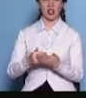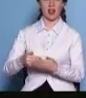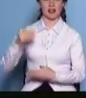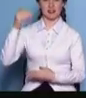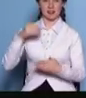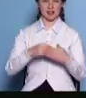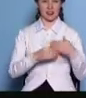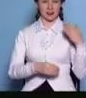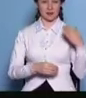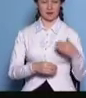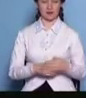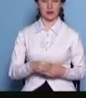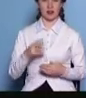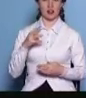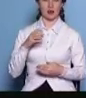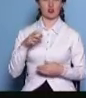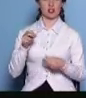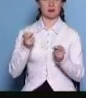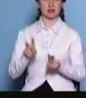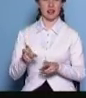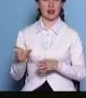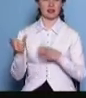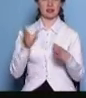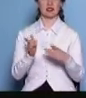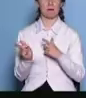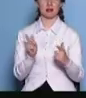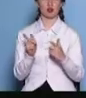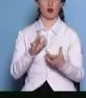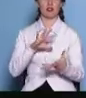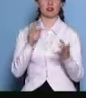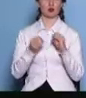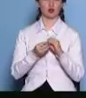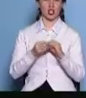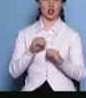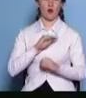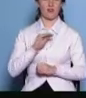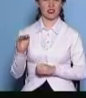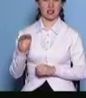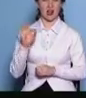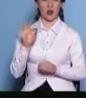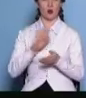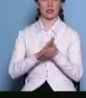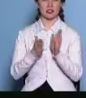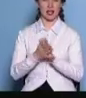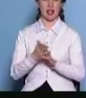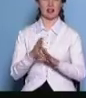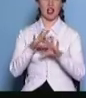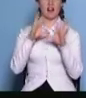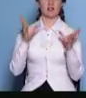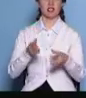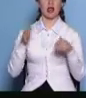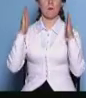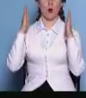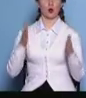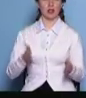конструкций, а специалисты МЧС России подготовят официальное заключение о состоянии всех подъездов